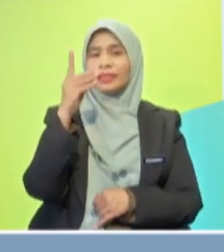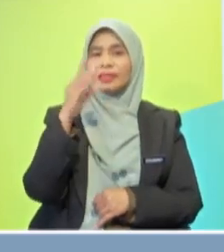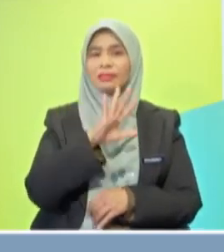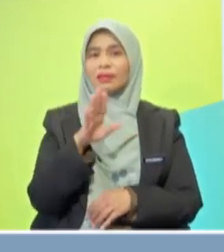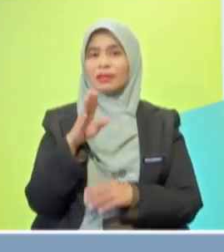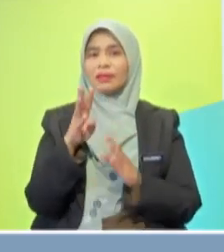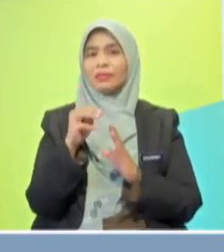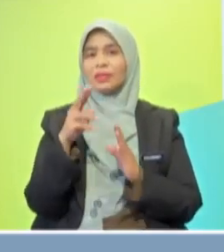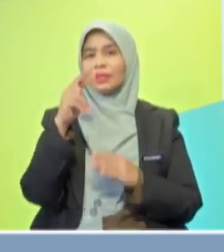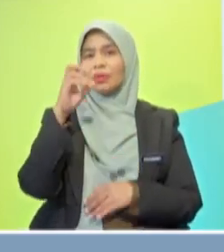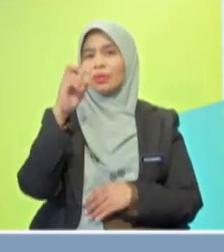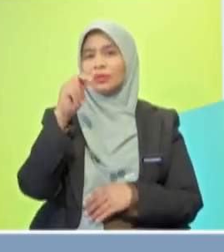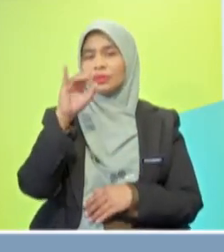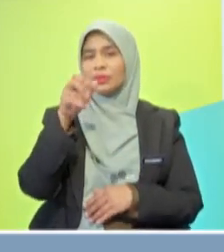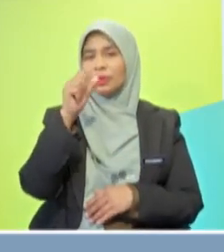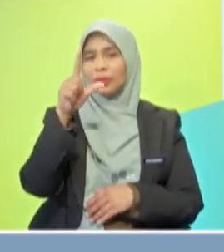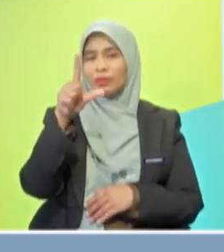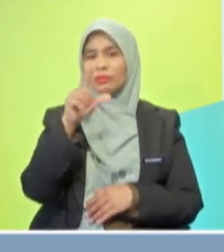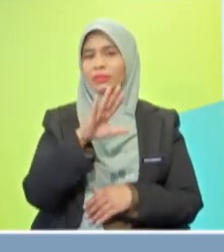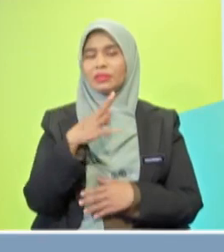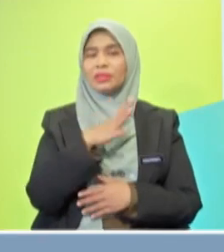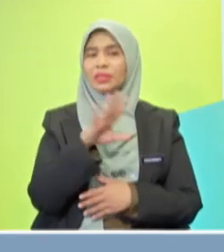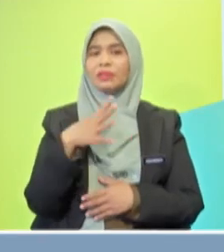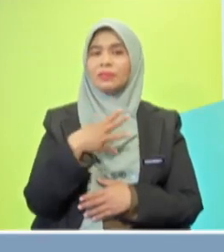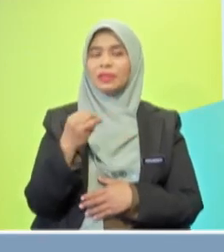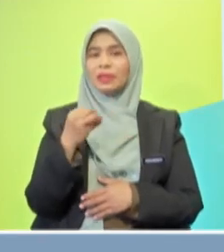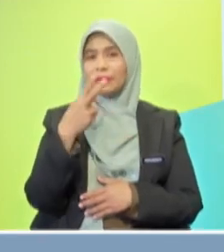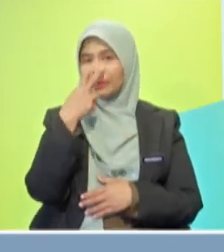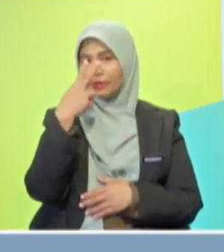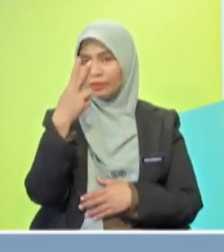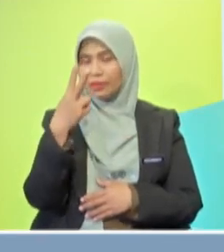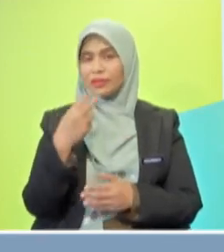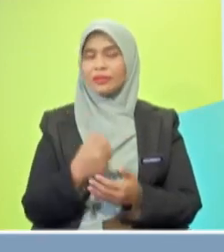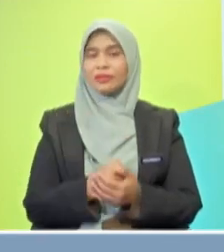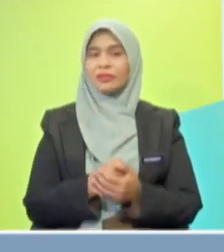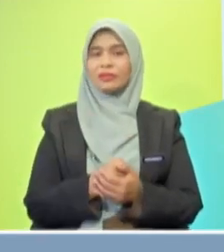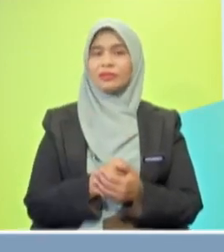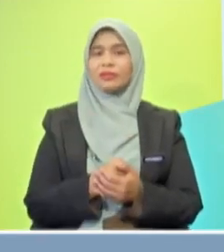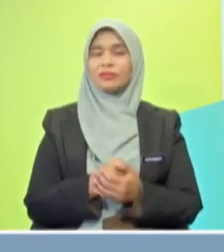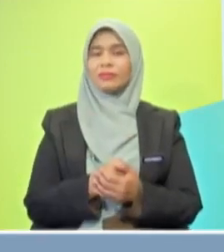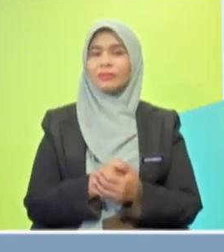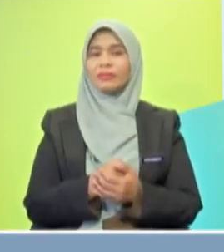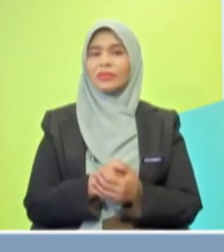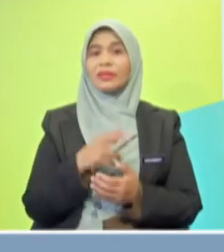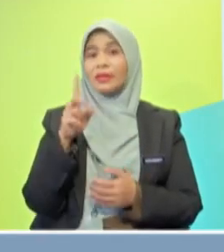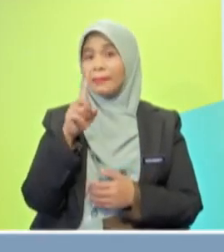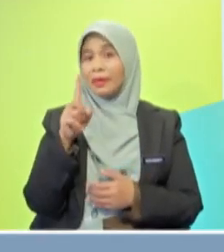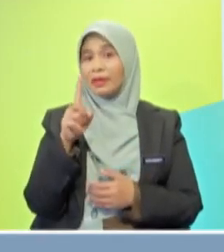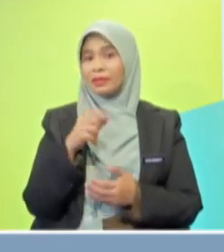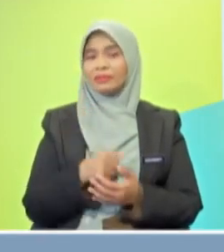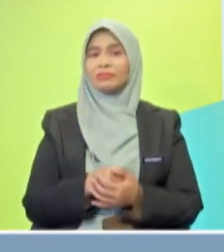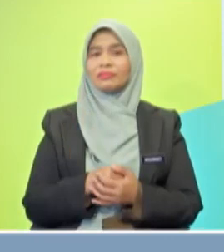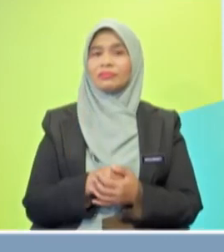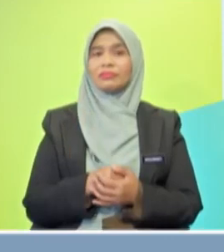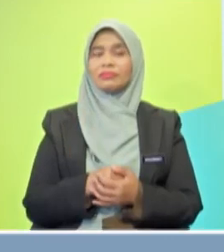dan menarik perhatian. Okey. D. Yang mana merupakan ciri-ciri pakaian menepati syarak? Ya.